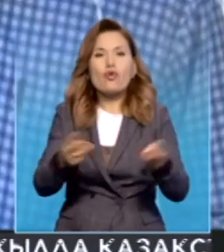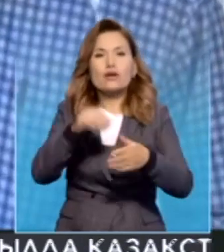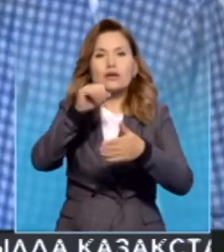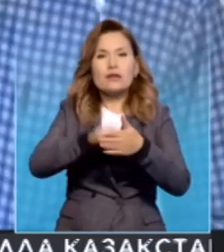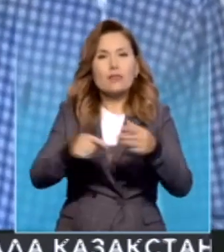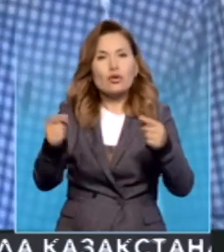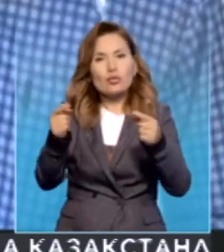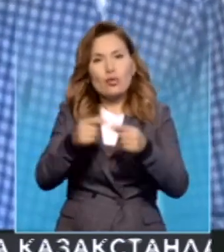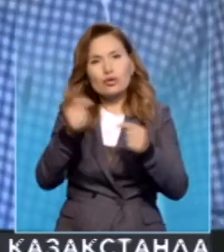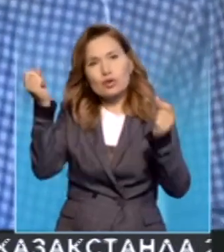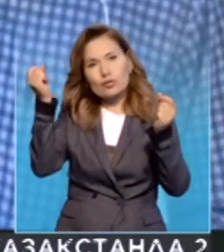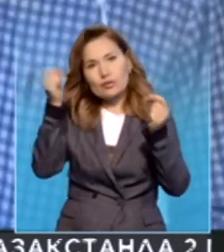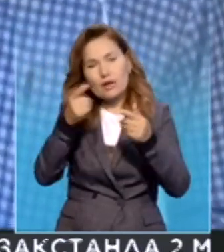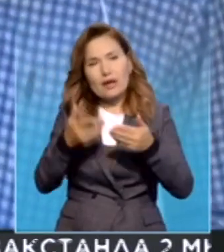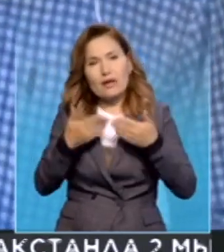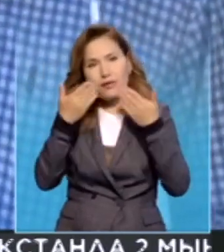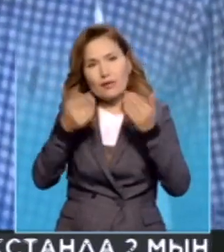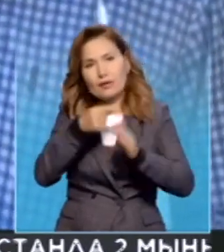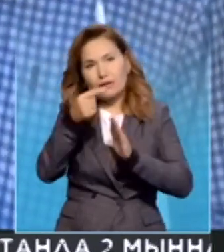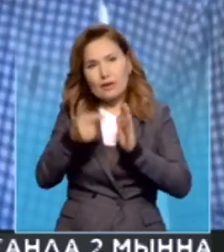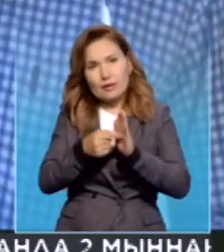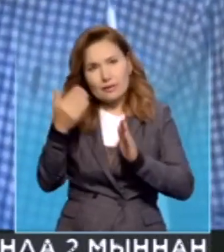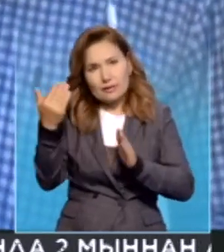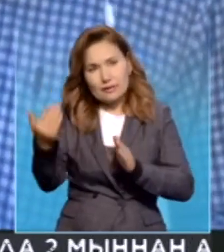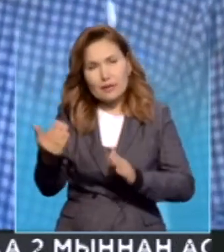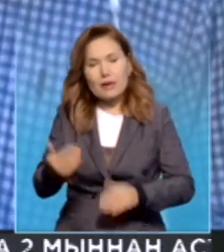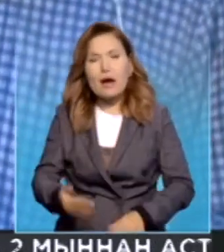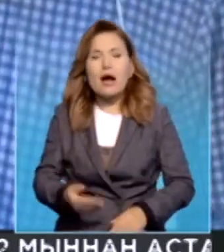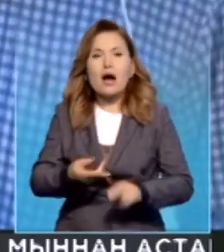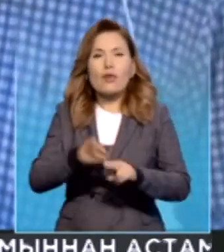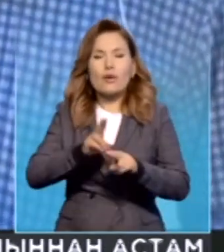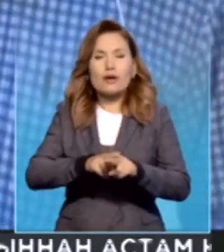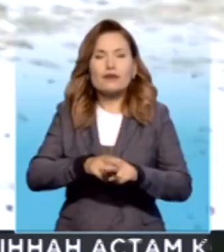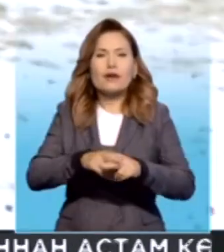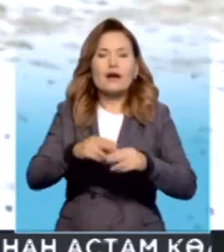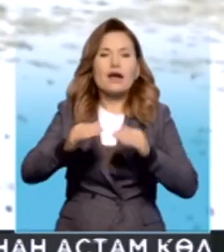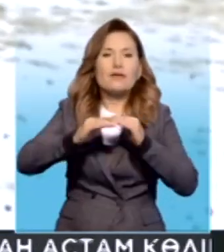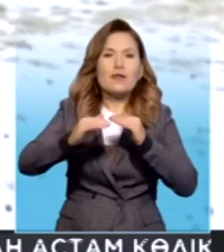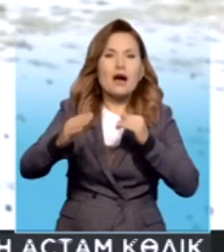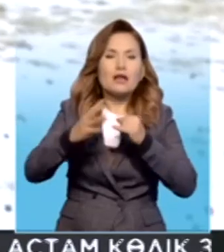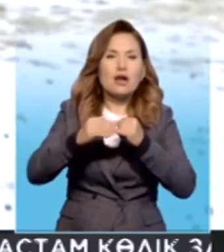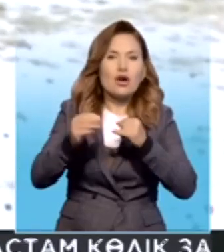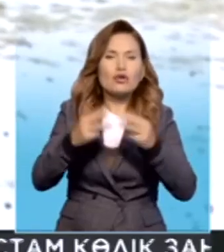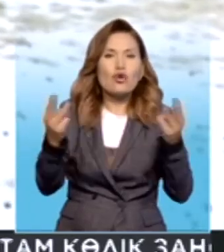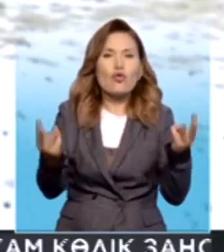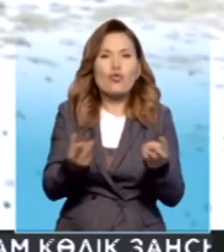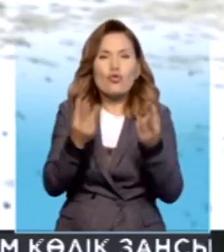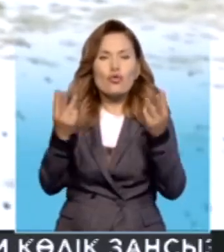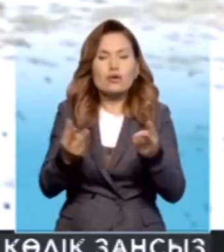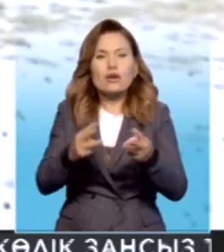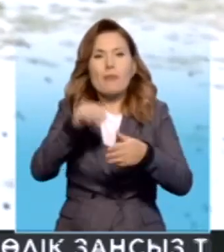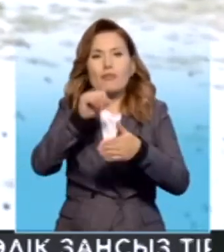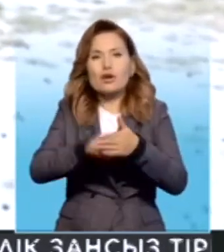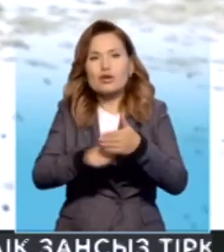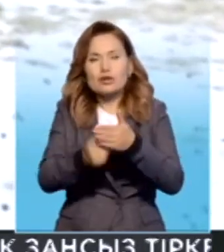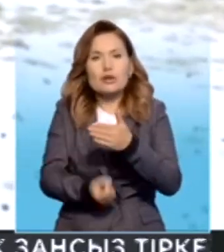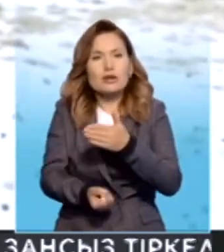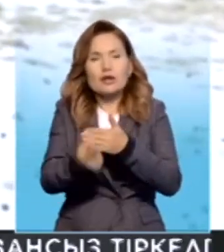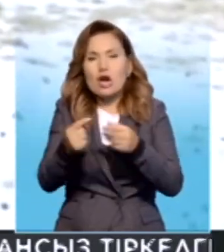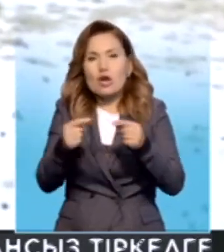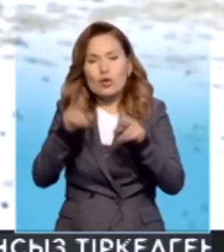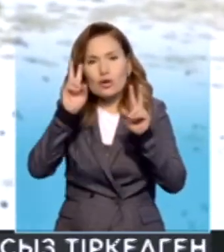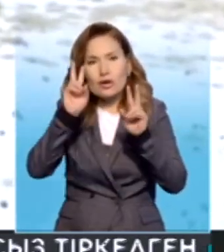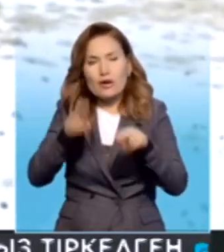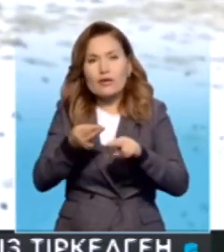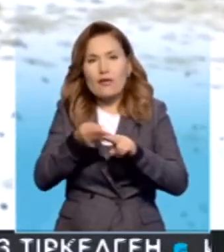ма? Қайырлы күн, Қонысбек. Дала өртінің неден болғаны әлі анықталған жоқ. Биыл ала жаздай бір